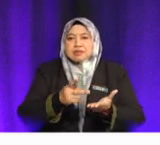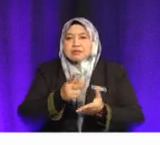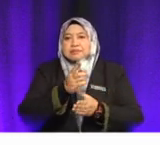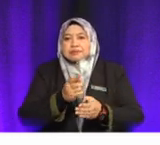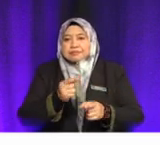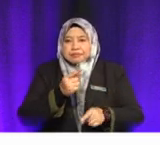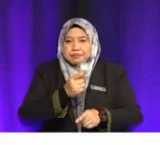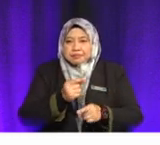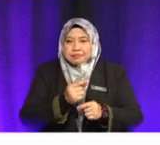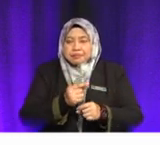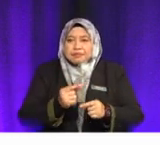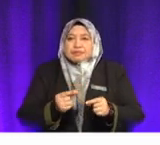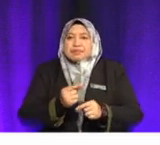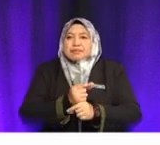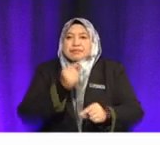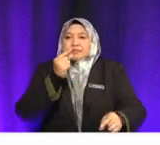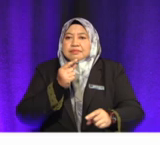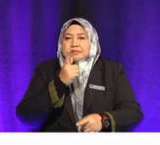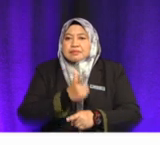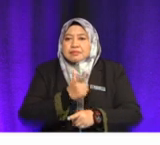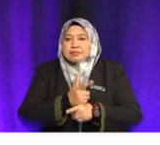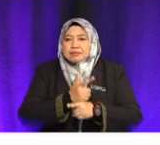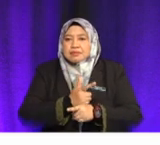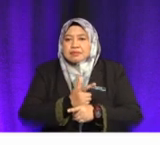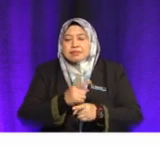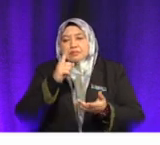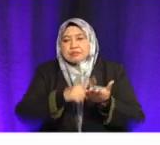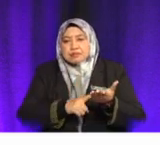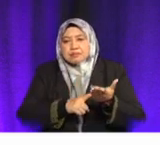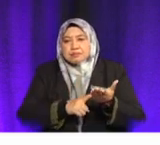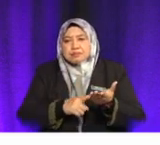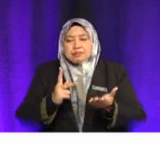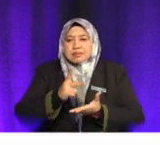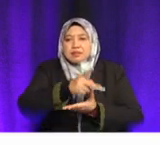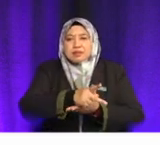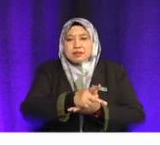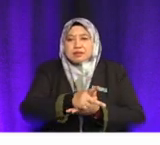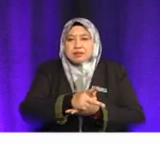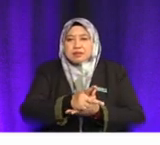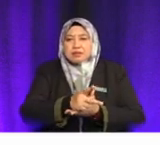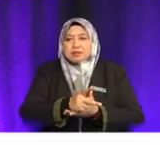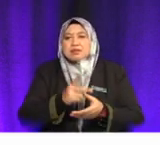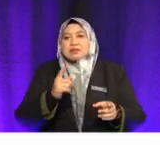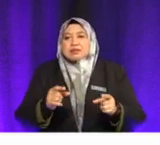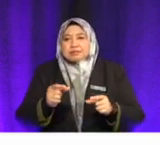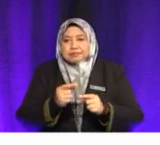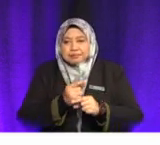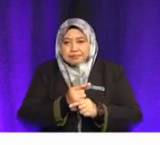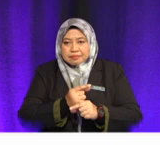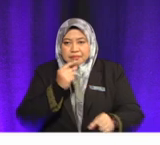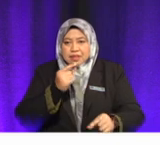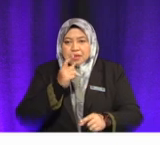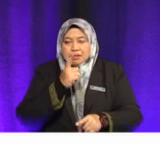N jadi apa Kalau kertas tersebut oke lokes itu adalah pembagi Duo sama serencang bagi garis lurus